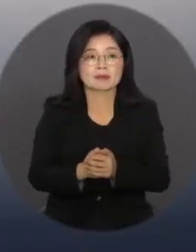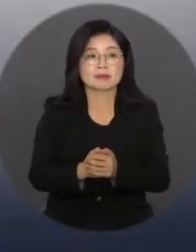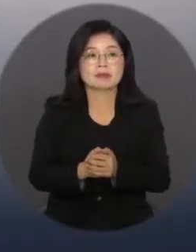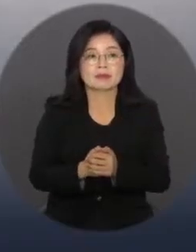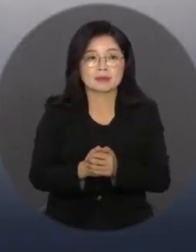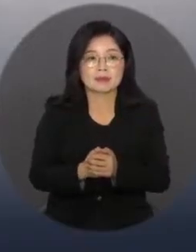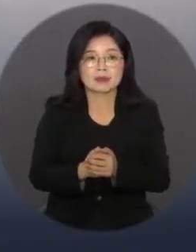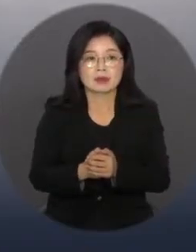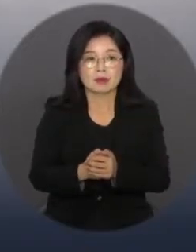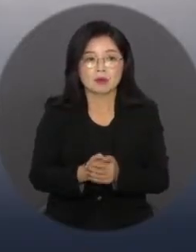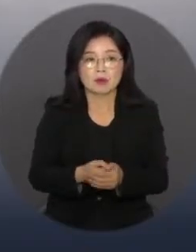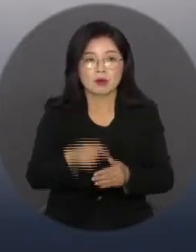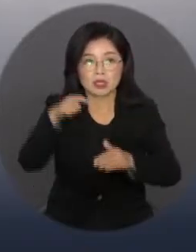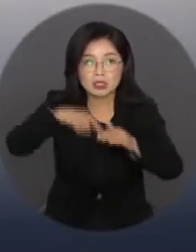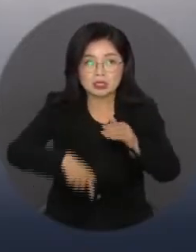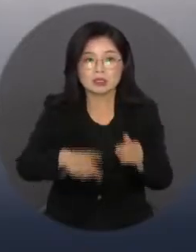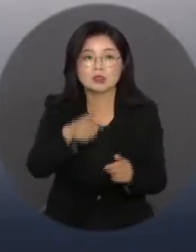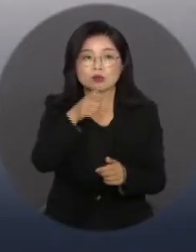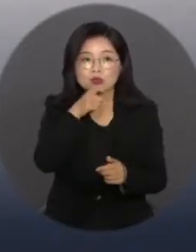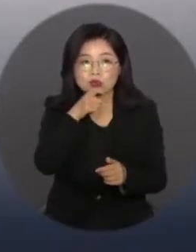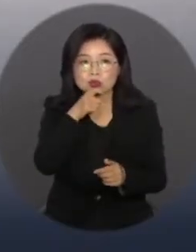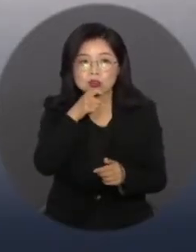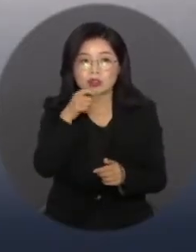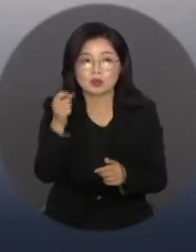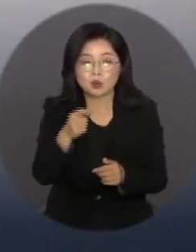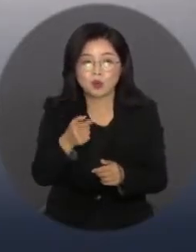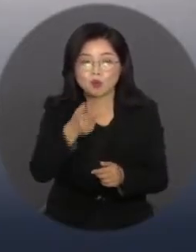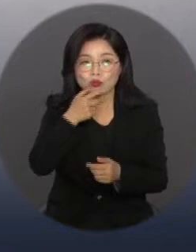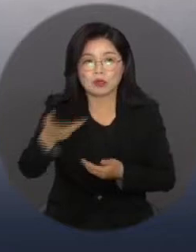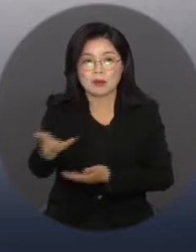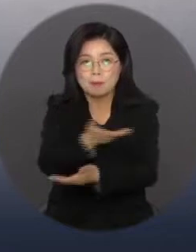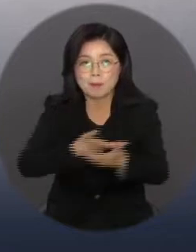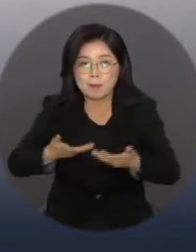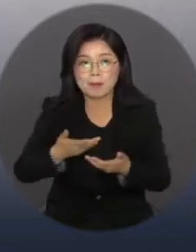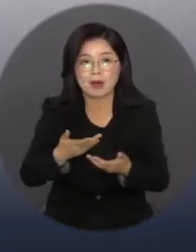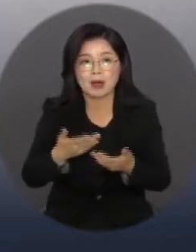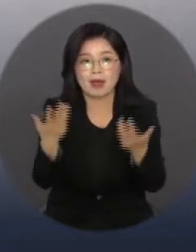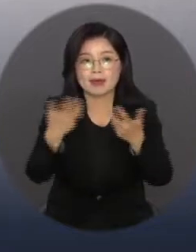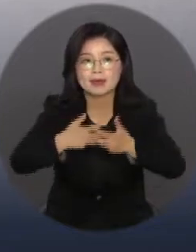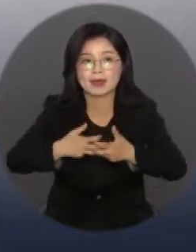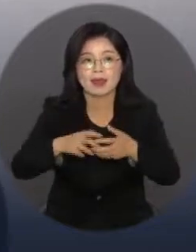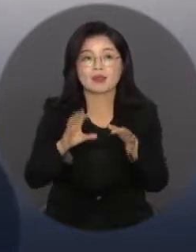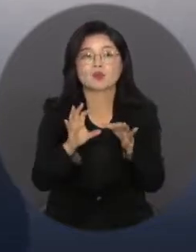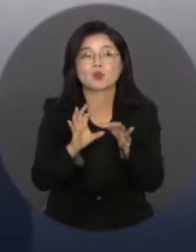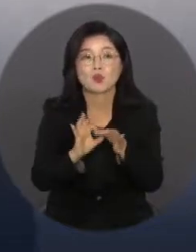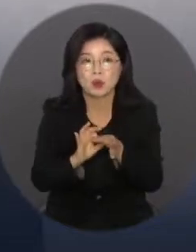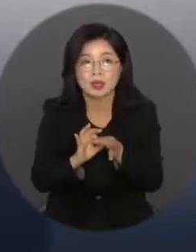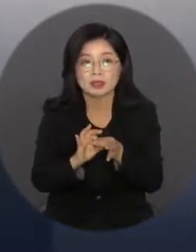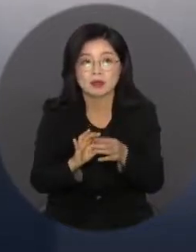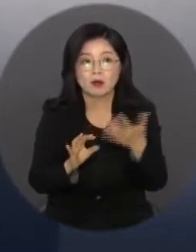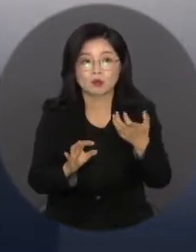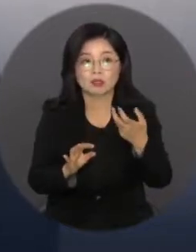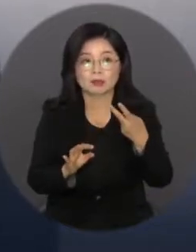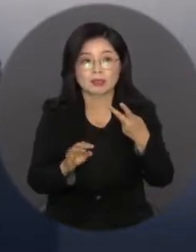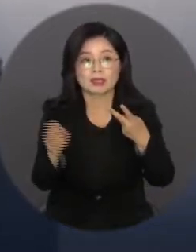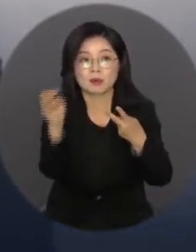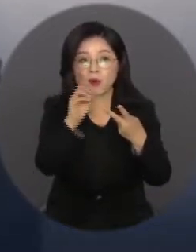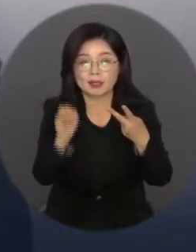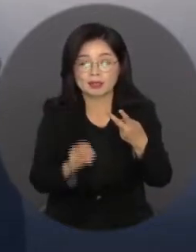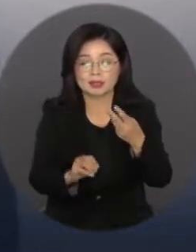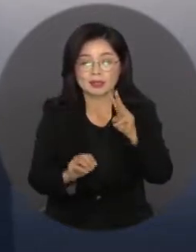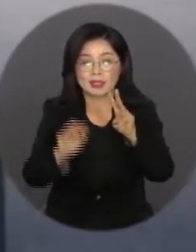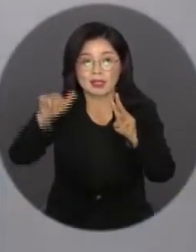자연형 습지원, 물순환 장치를 통해서 달성률 92%의 상급수 이상을